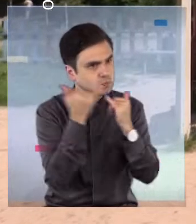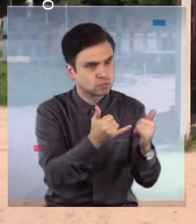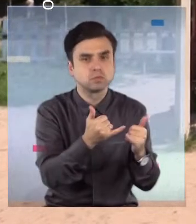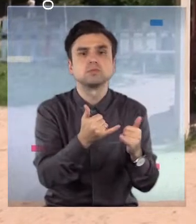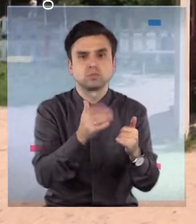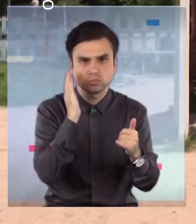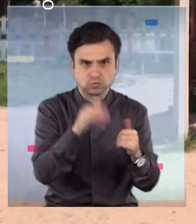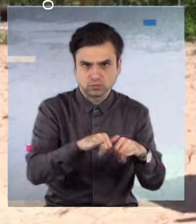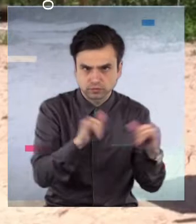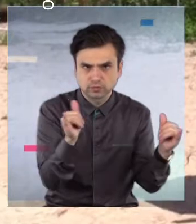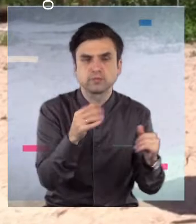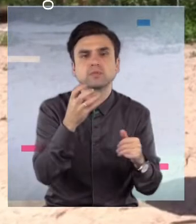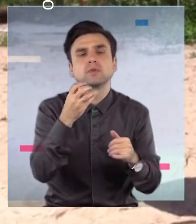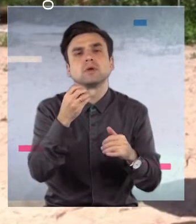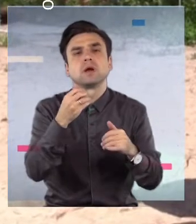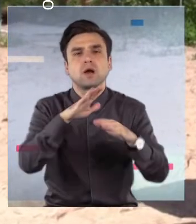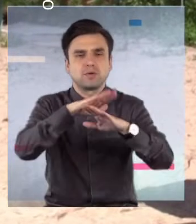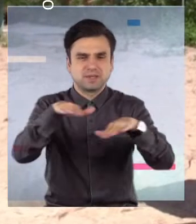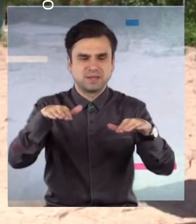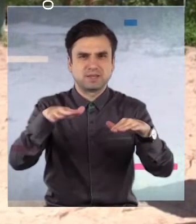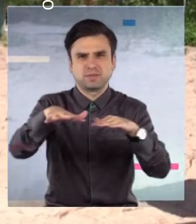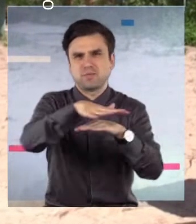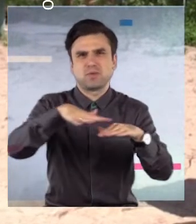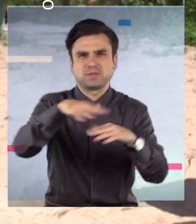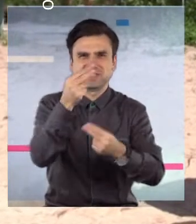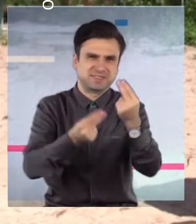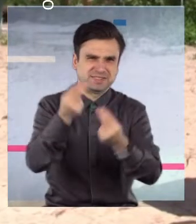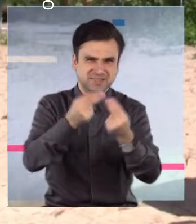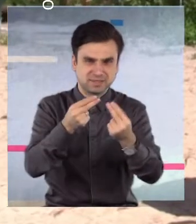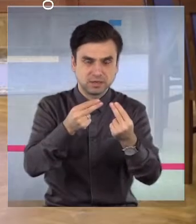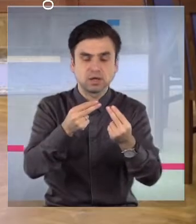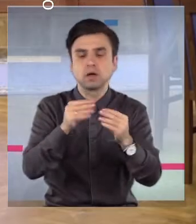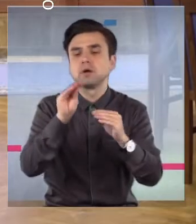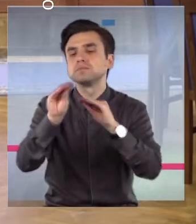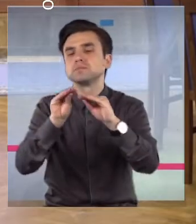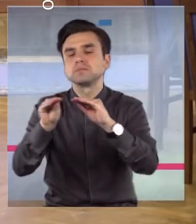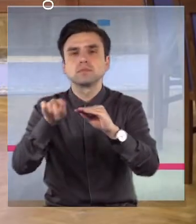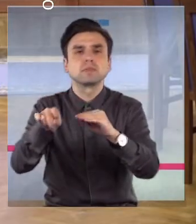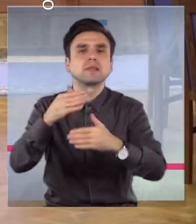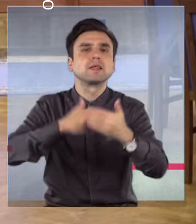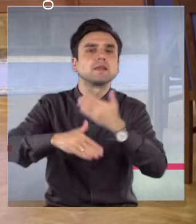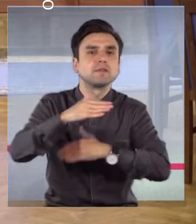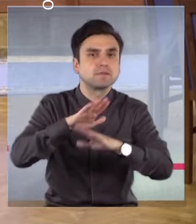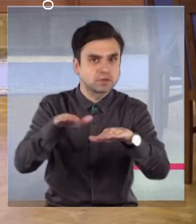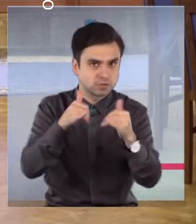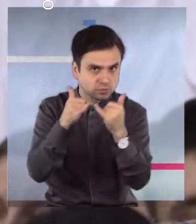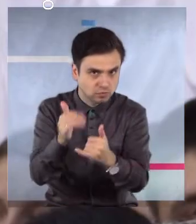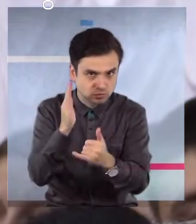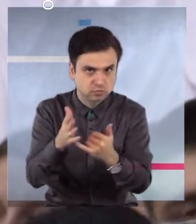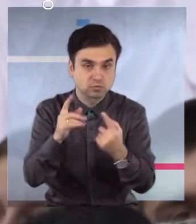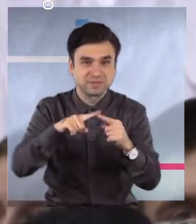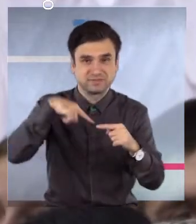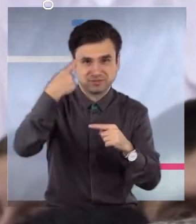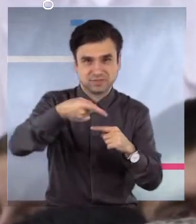встановити елементи для особливих дітей. І це лише частина соціальних програм, запланованих на наступний рік. На їх реалізацію міська